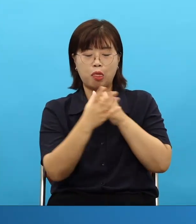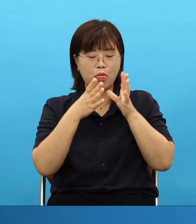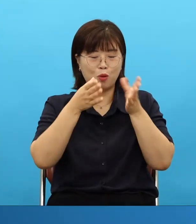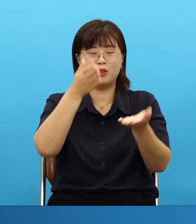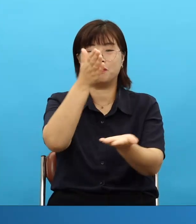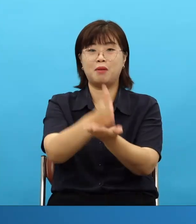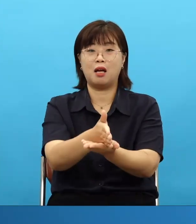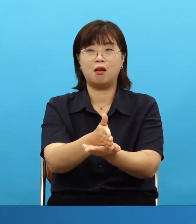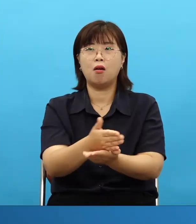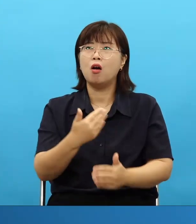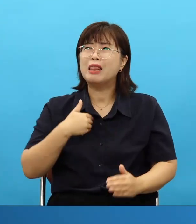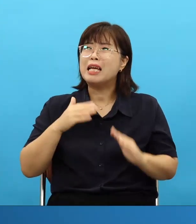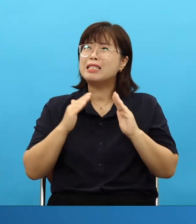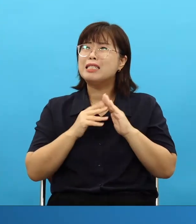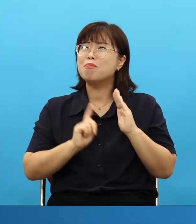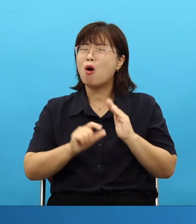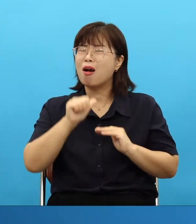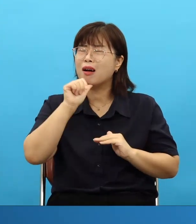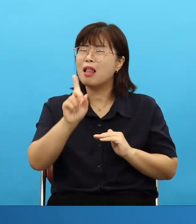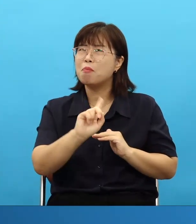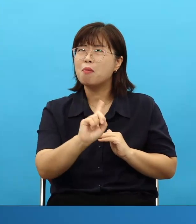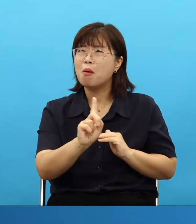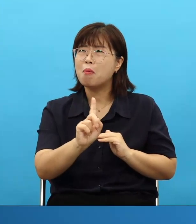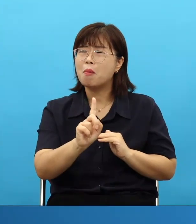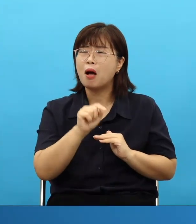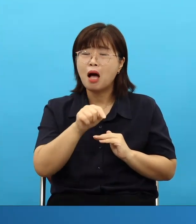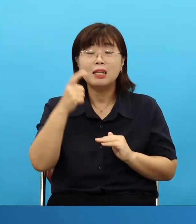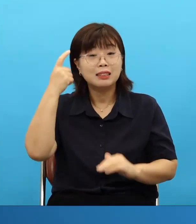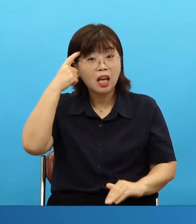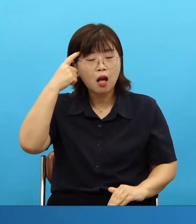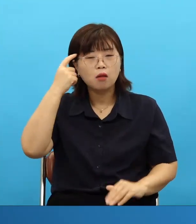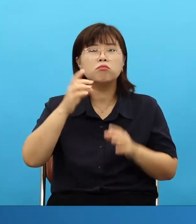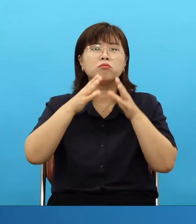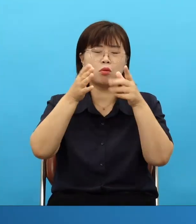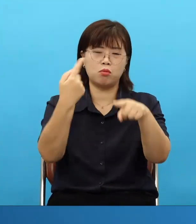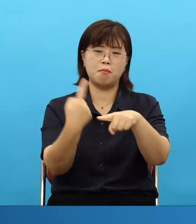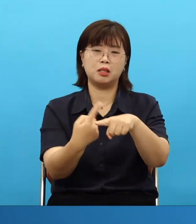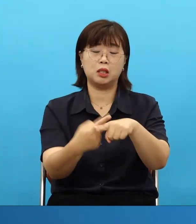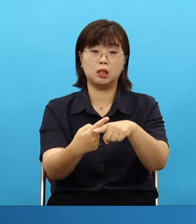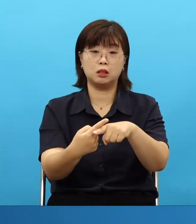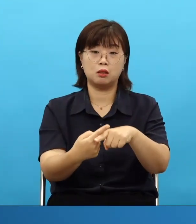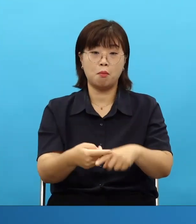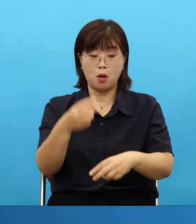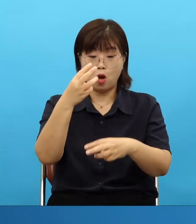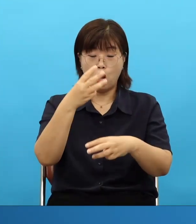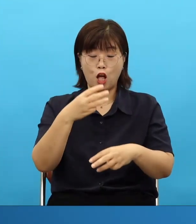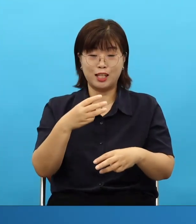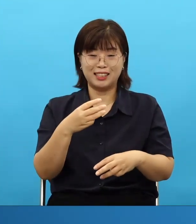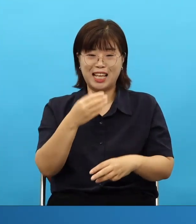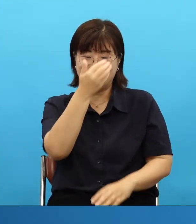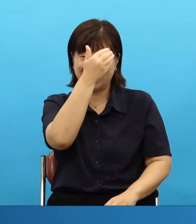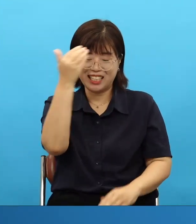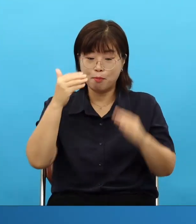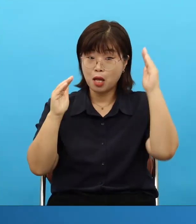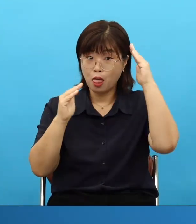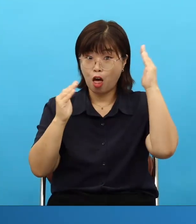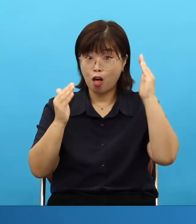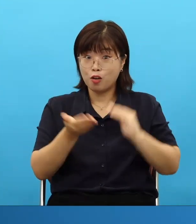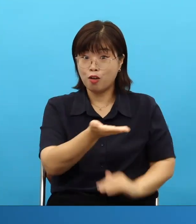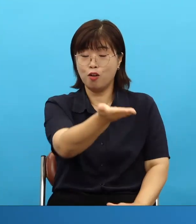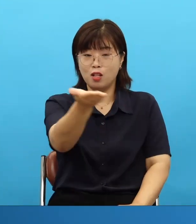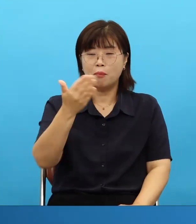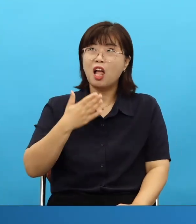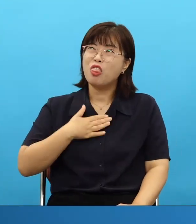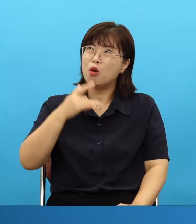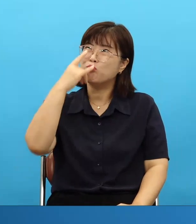어때서 속는 거예요. You say, but look at my family environment. You're being deceived. 렘넌트는 우리 부모님 때문에 And remnants oftentimes they grumble saying, look at my 속는 겁니다.